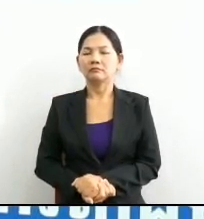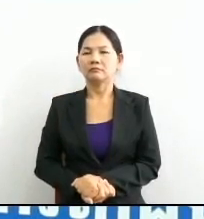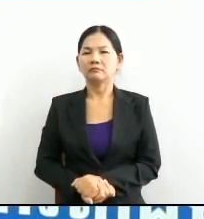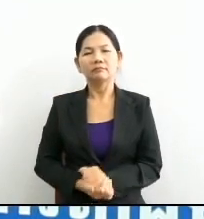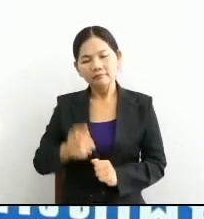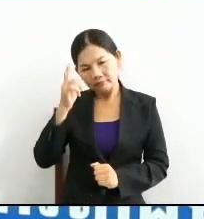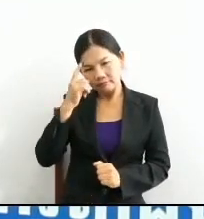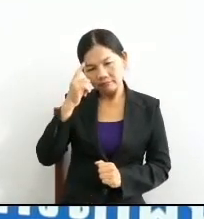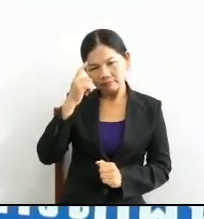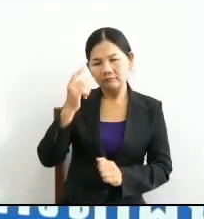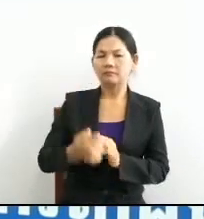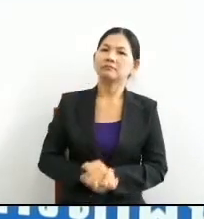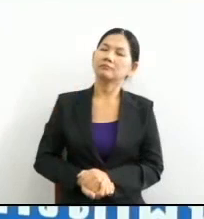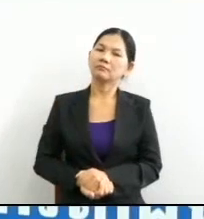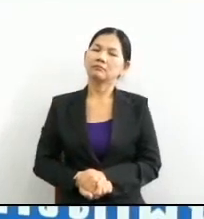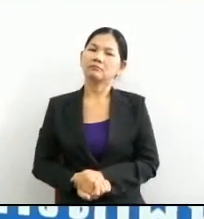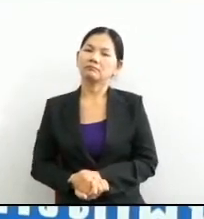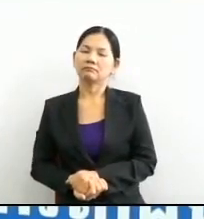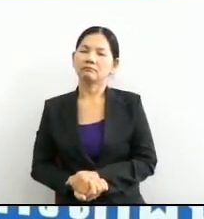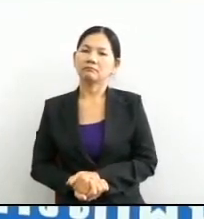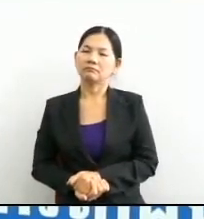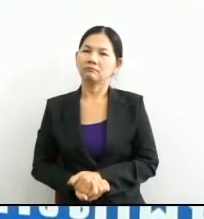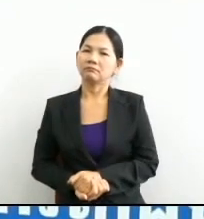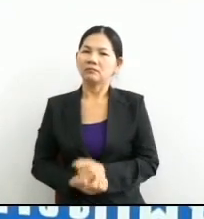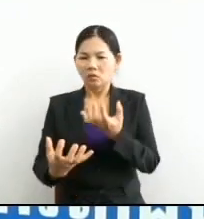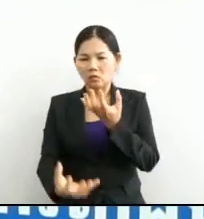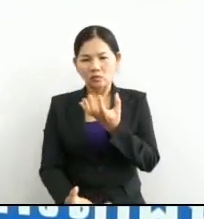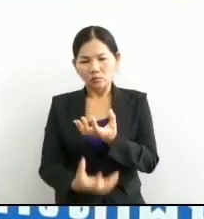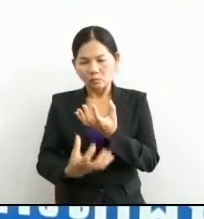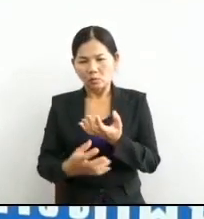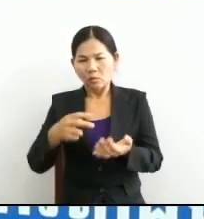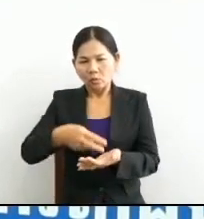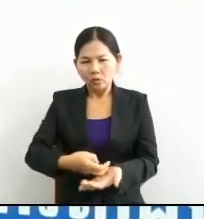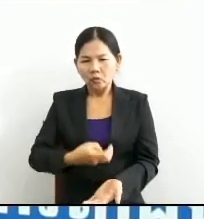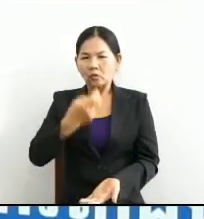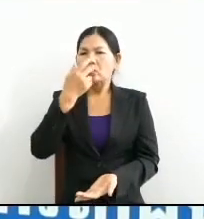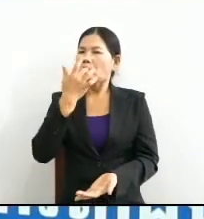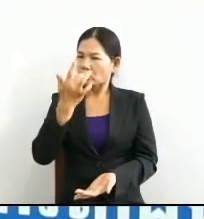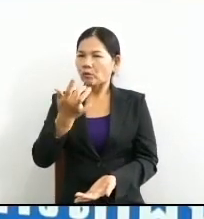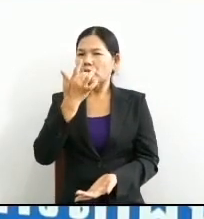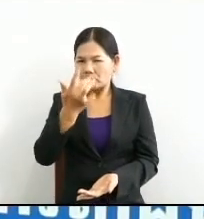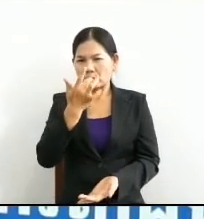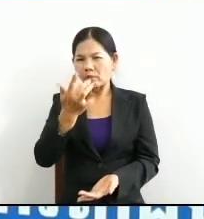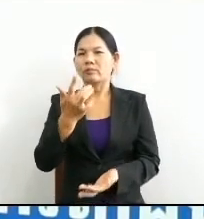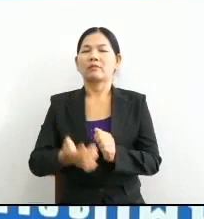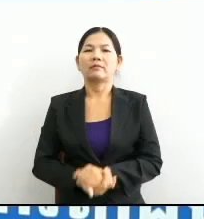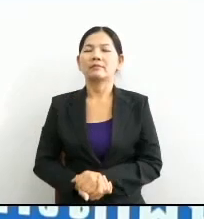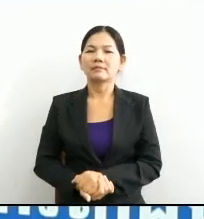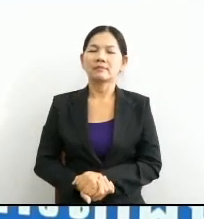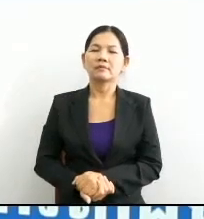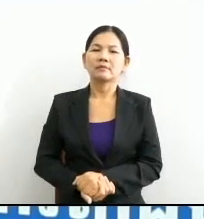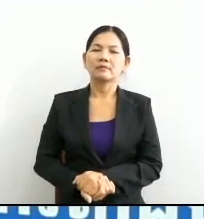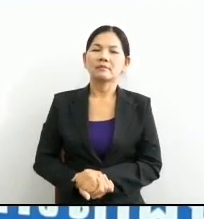Con rộp nặng mớ. Nặng cốt. Ô slo chinh nhanh nha. Sầm lo thằng ngày đi. Chinh nhanh rõ thằng ngày nè. Mạng mạng slo mà nế.